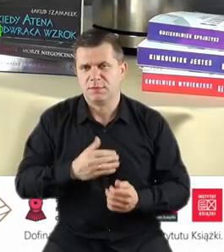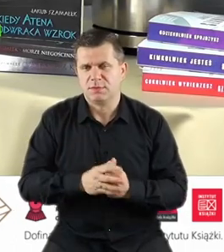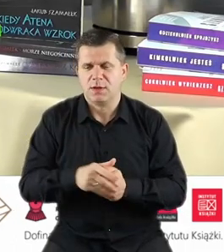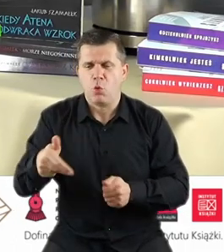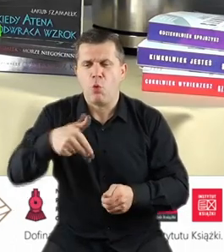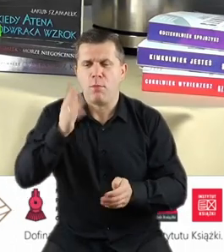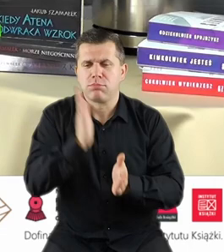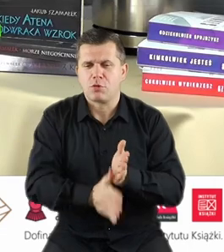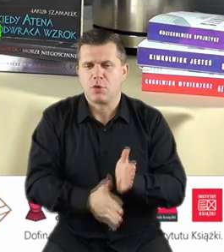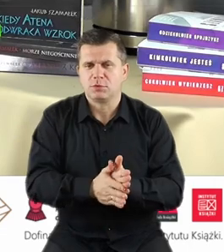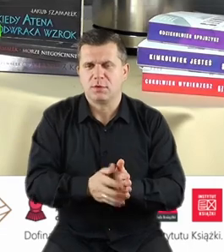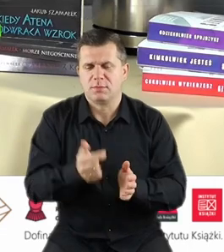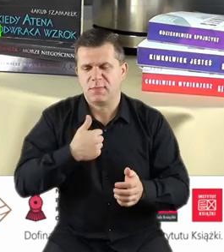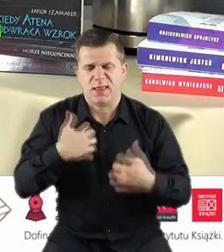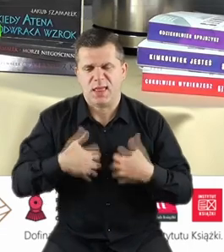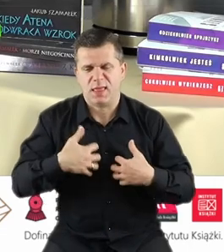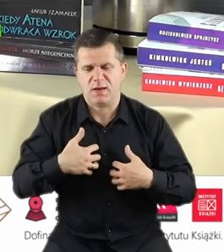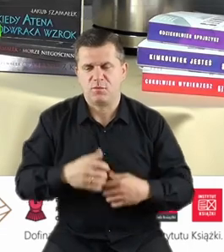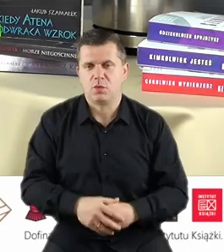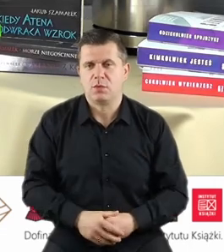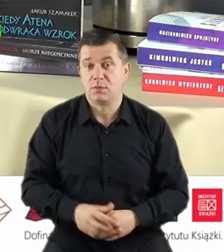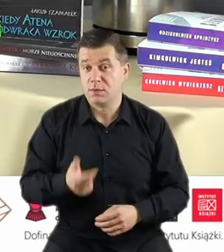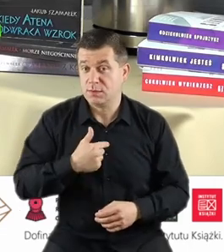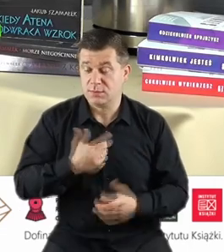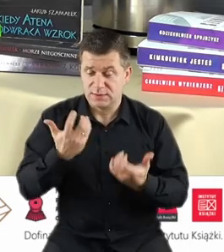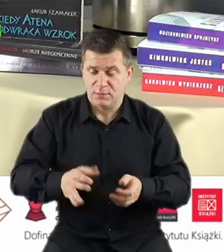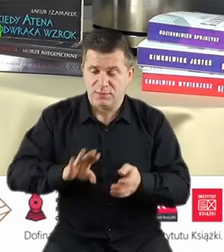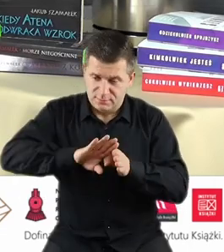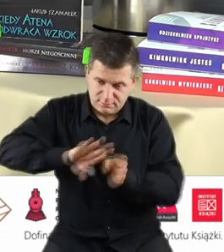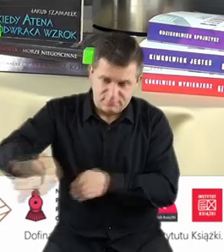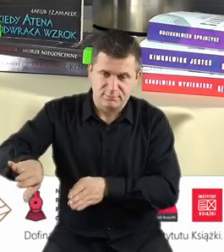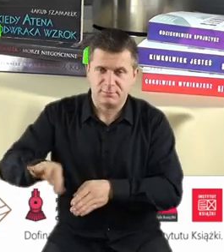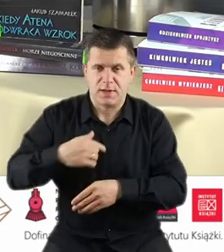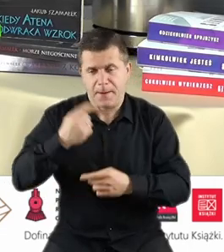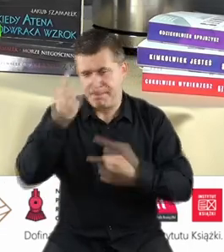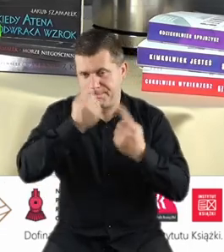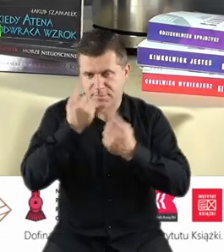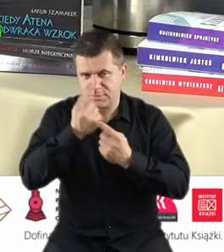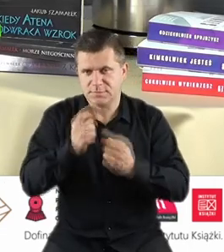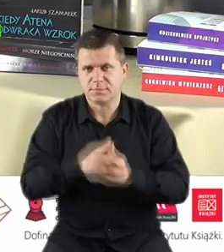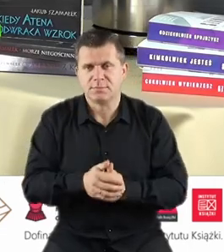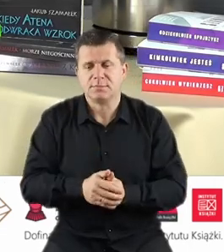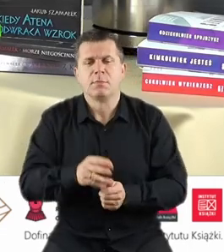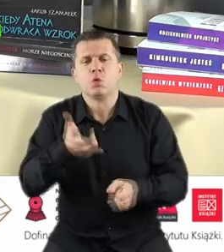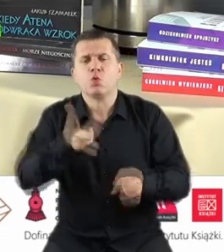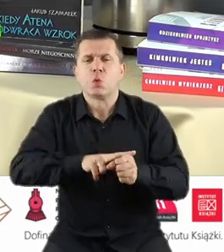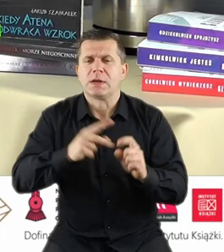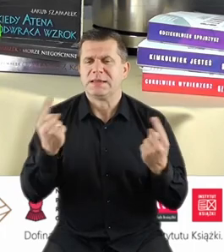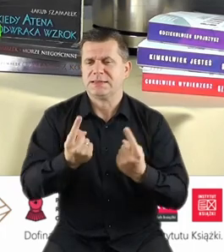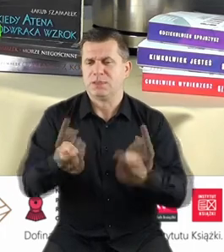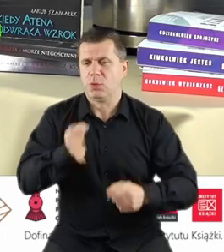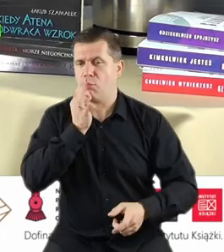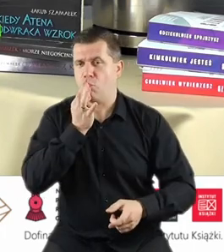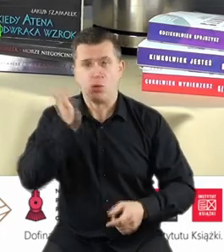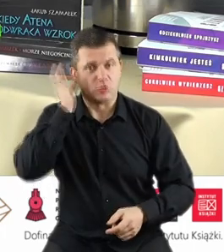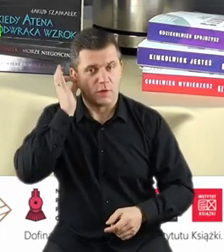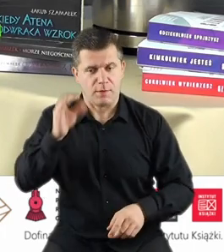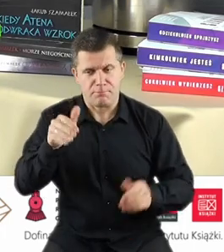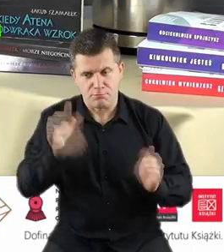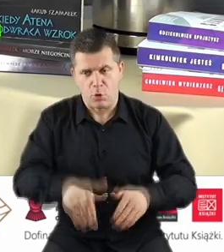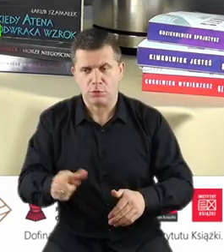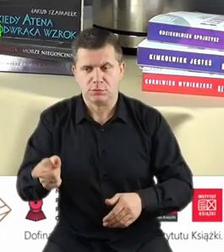uproszczenia, więc jakby się chciałem odsunąć takich stereotypów i bardziej myśleć o tym, w jakich sytuacjach młoda dziewczyna może się